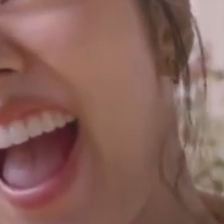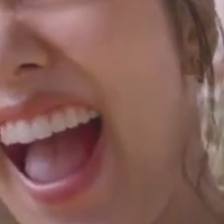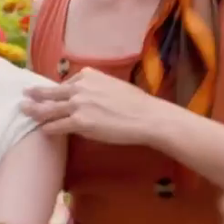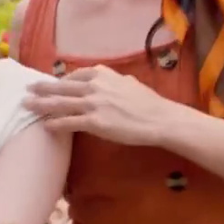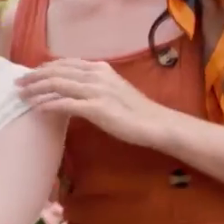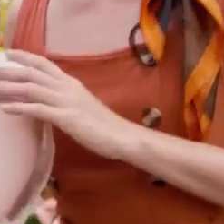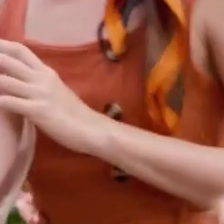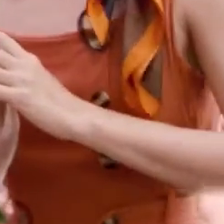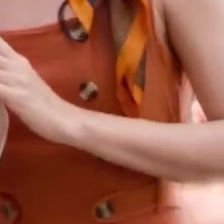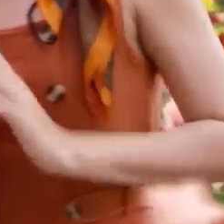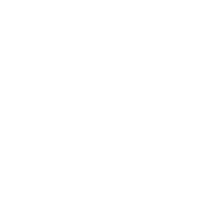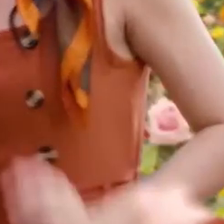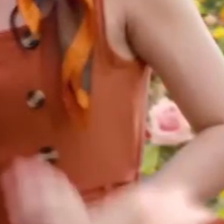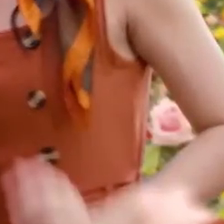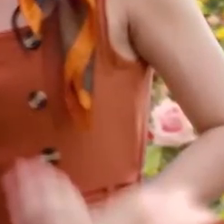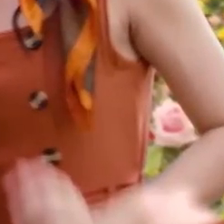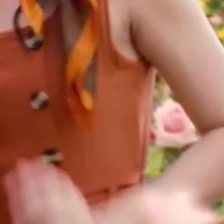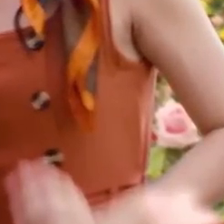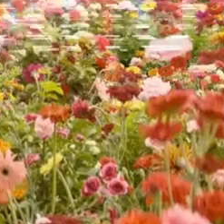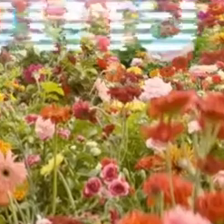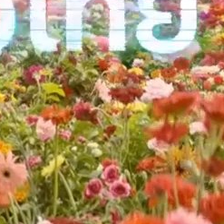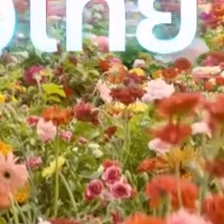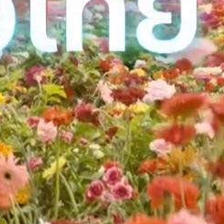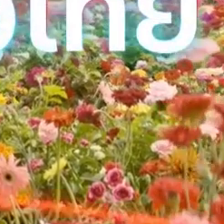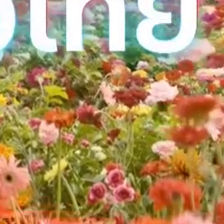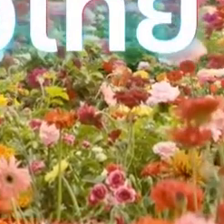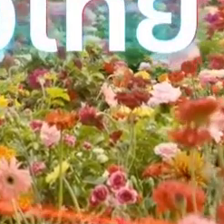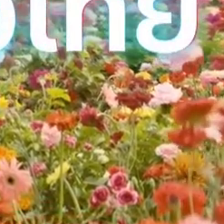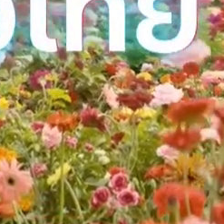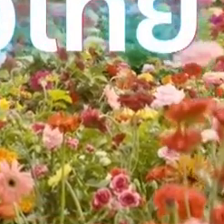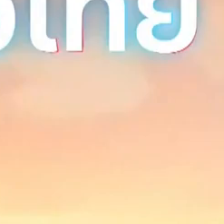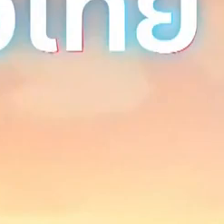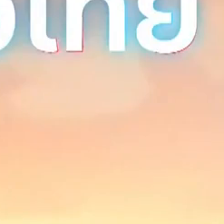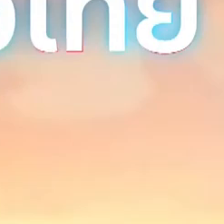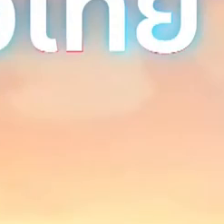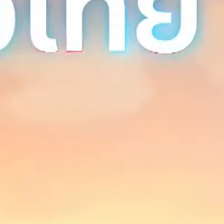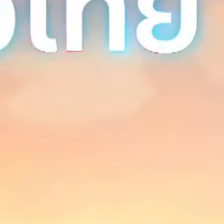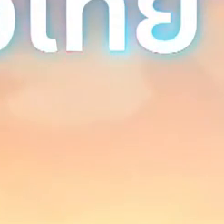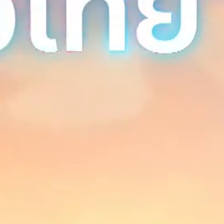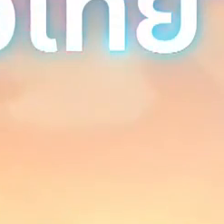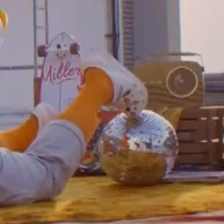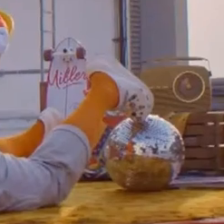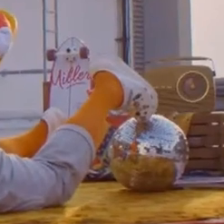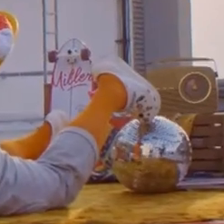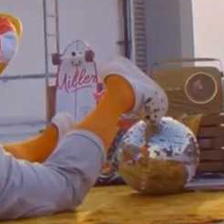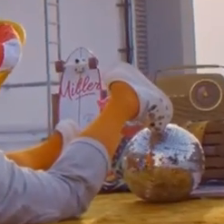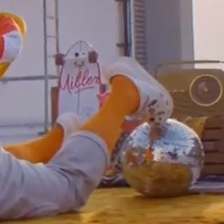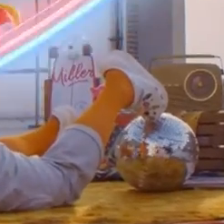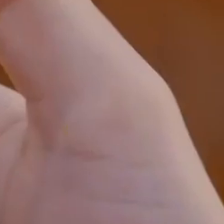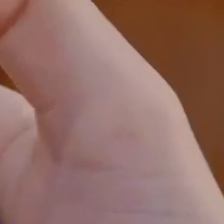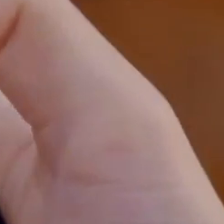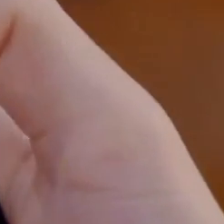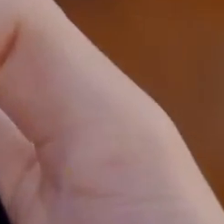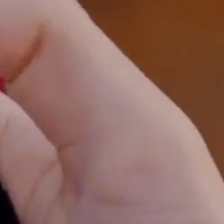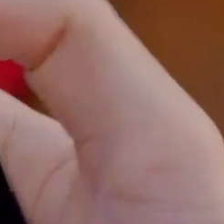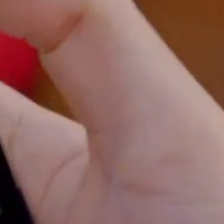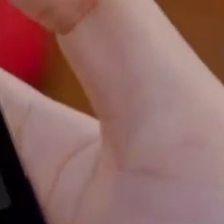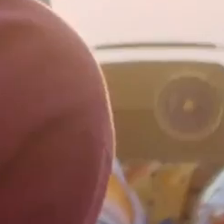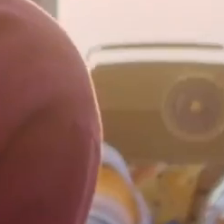bloom for me and you, and I think to myself,